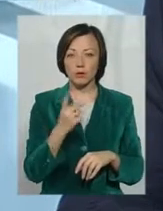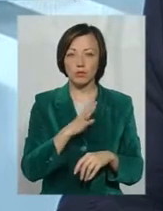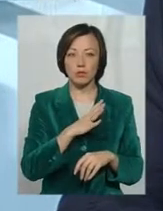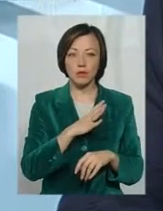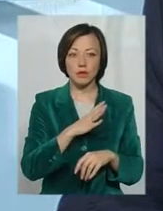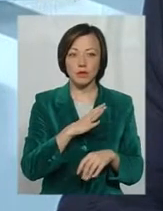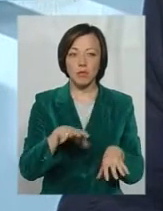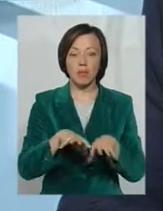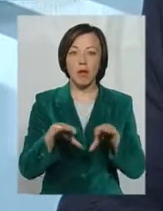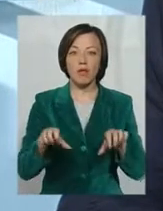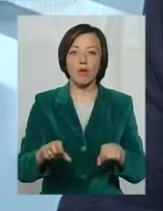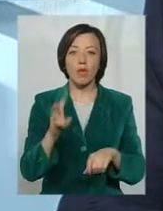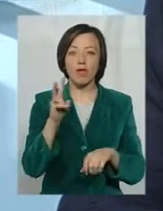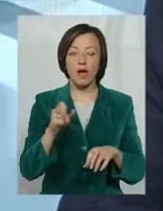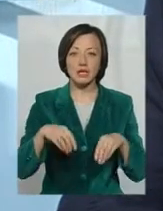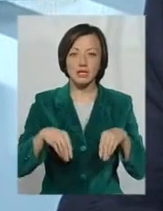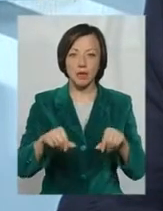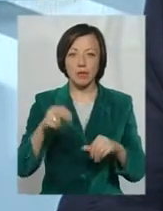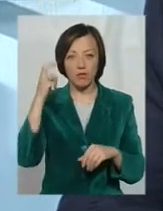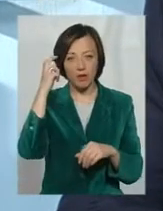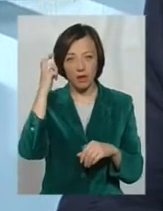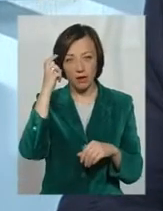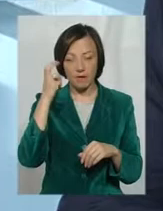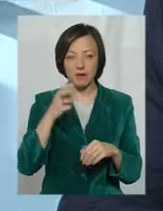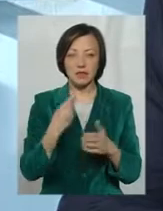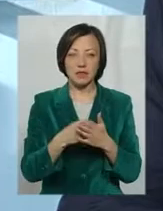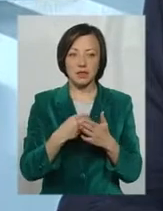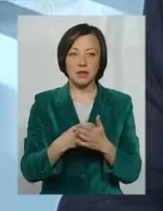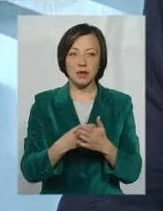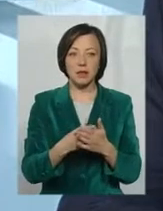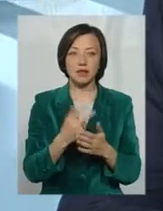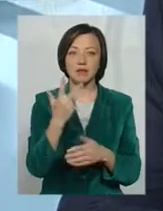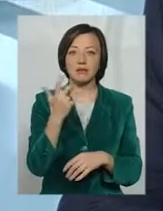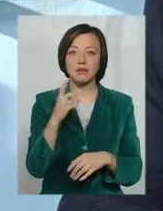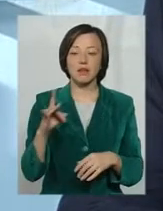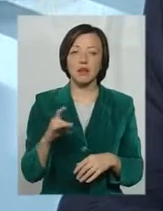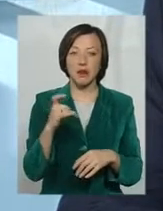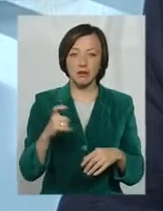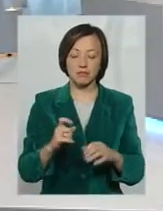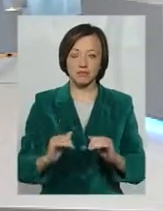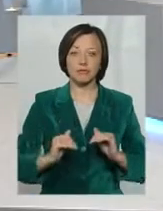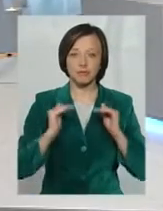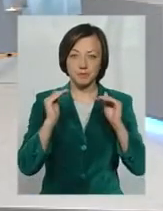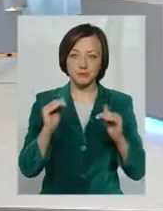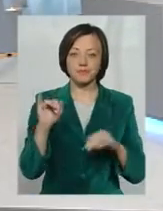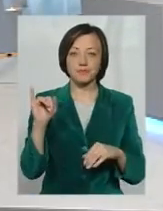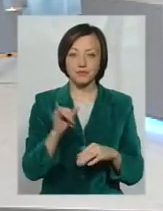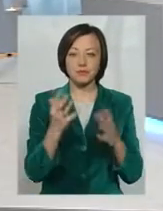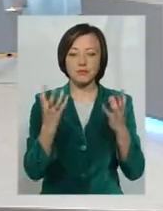майнові права на земельну ділянку в Києві, ціна зросла в 300 разів під час торгів. І